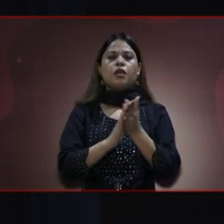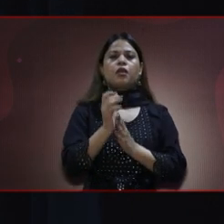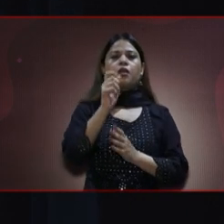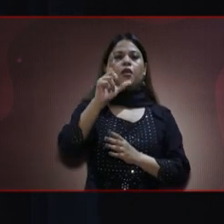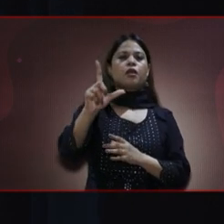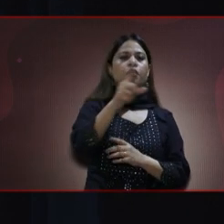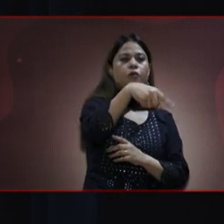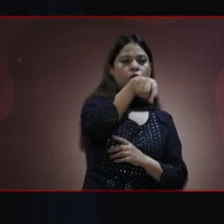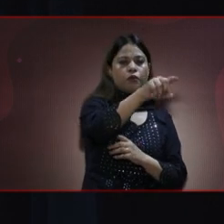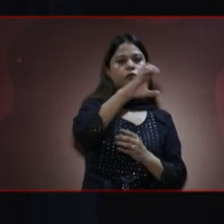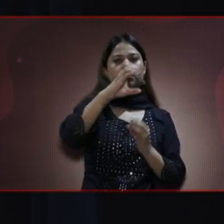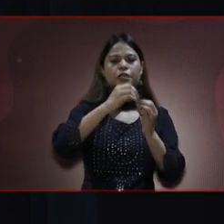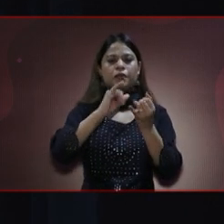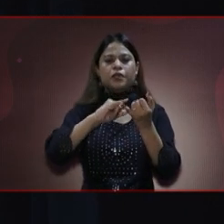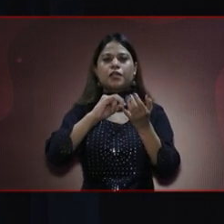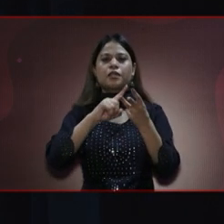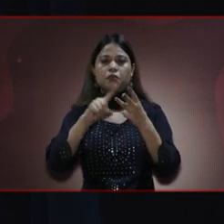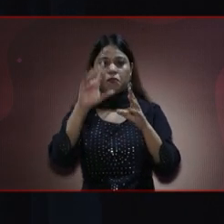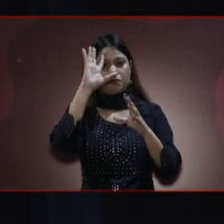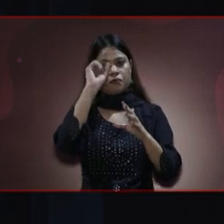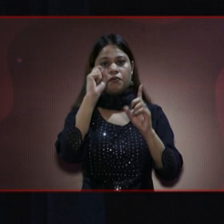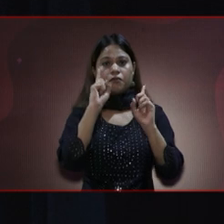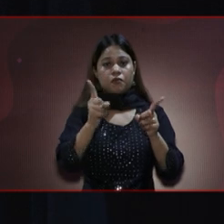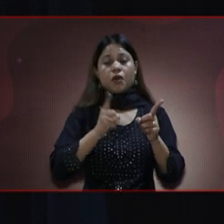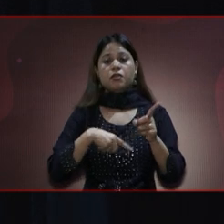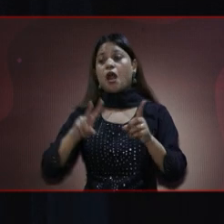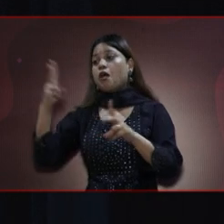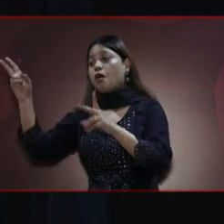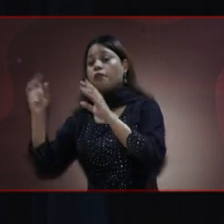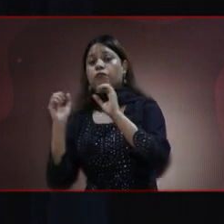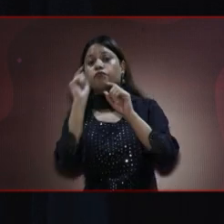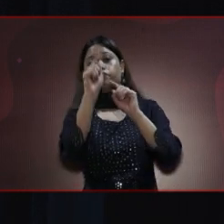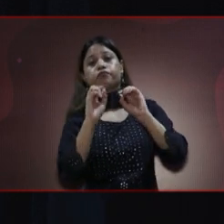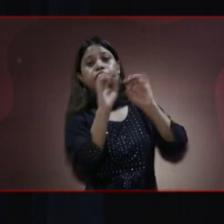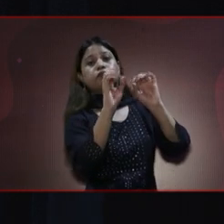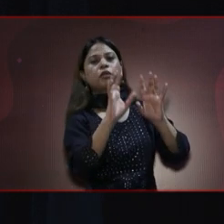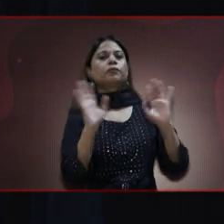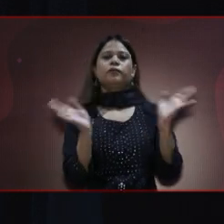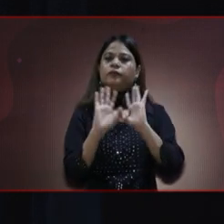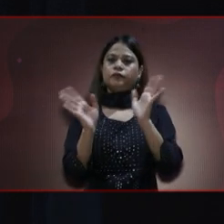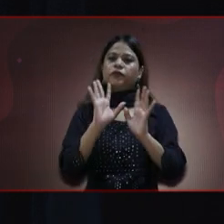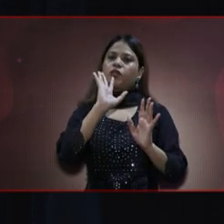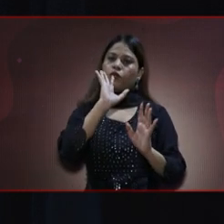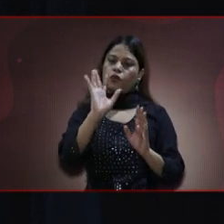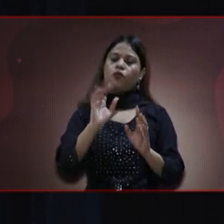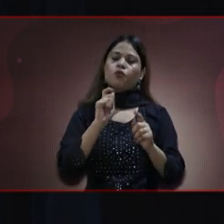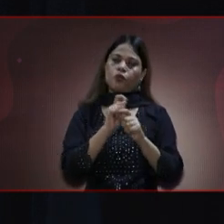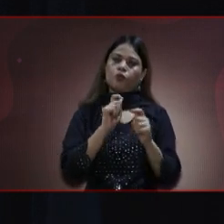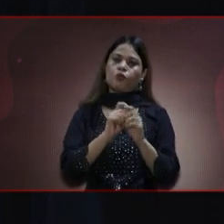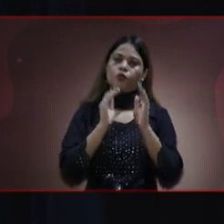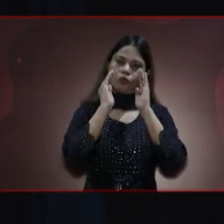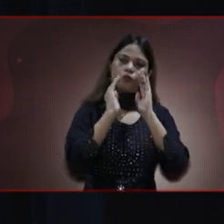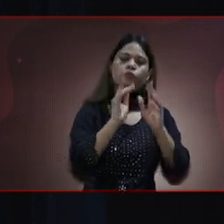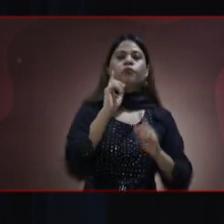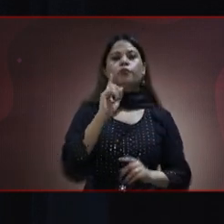इसका ध्यान रखे, अभी इसकी कोई शॉर्टकट और बहाना ना ढूंढे। डिस्ट्रीब्यूटर तो है ही, स्थानीय किताब की दुकान तो